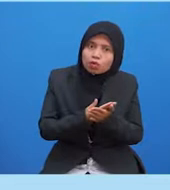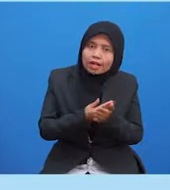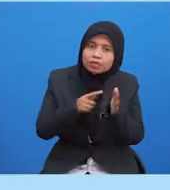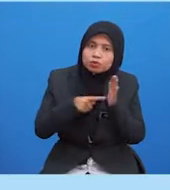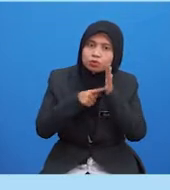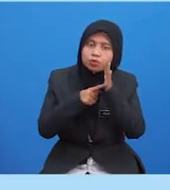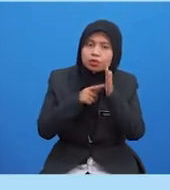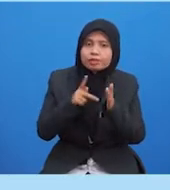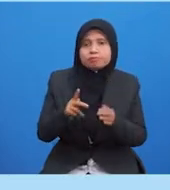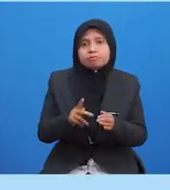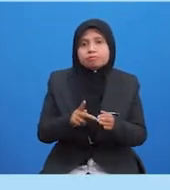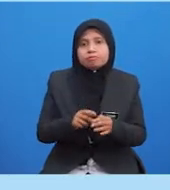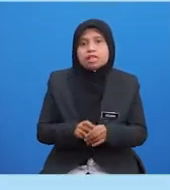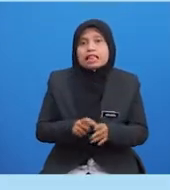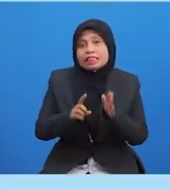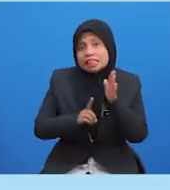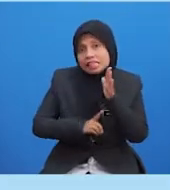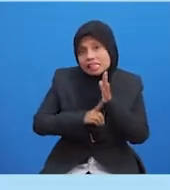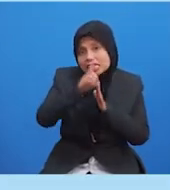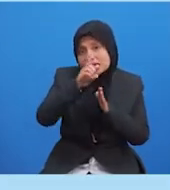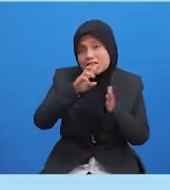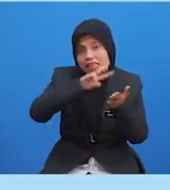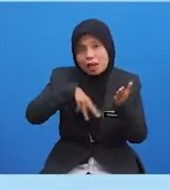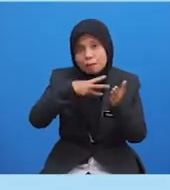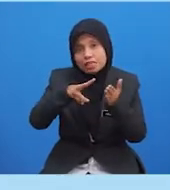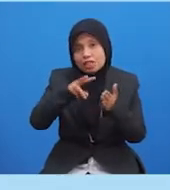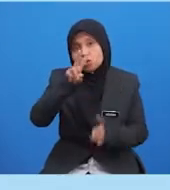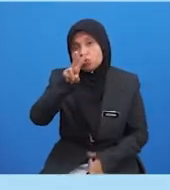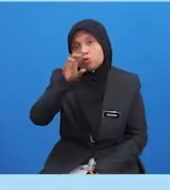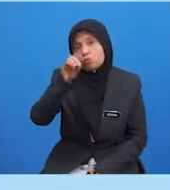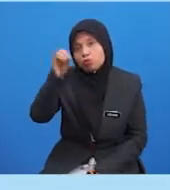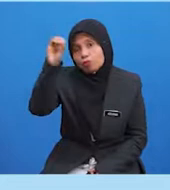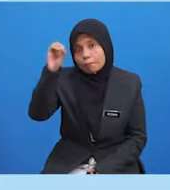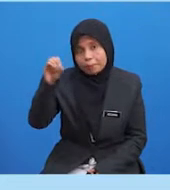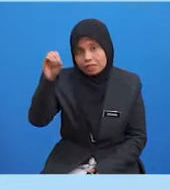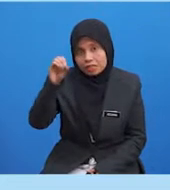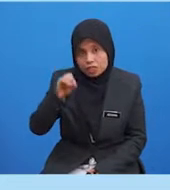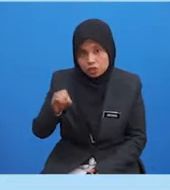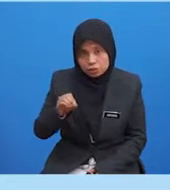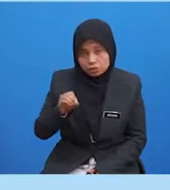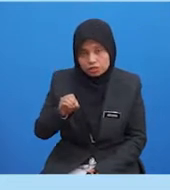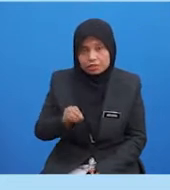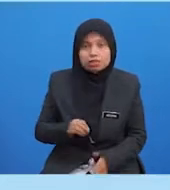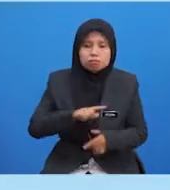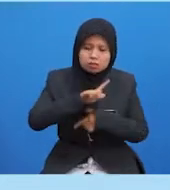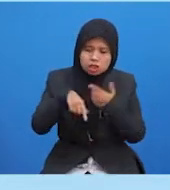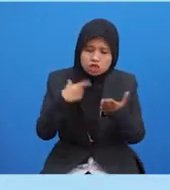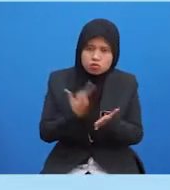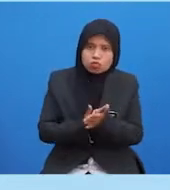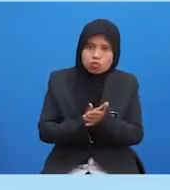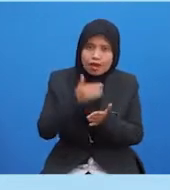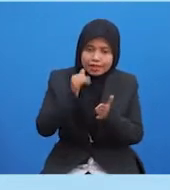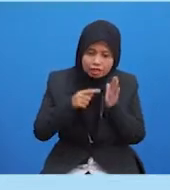skrin. Manakala tinggi tabel adalah 20% daripada keseluruhan